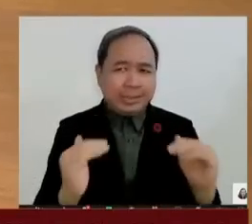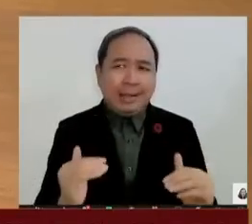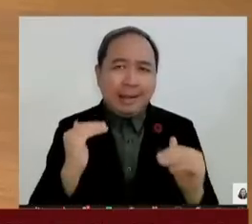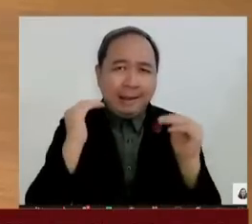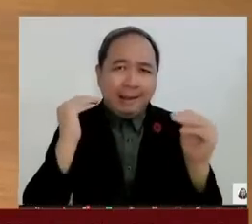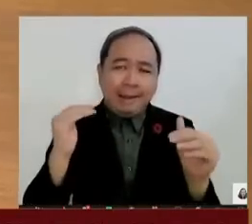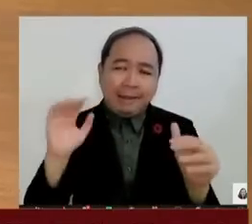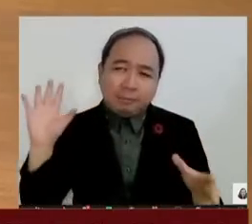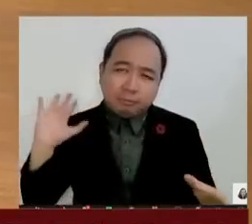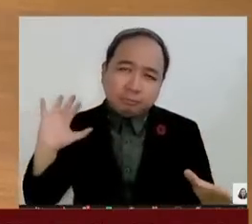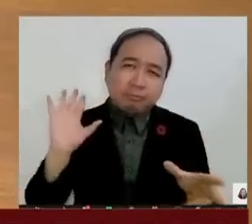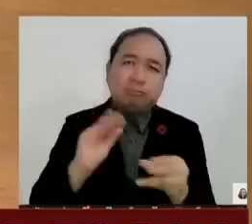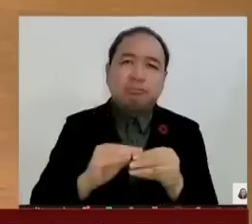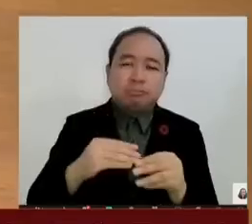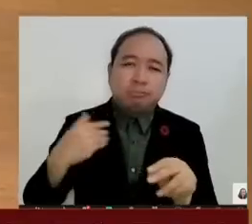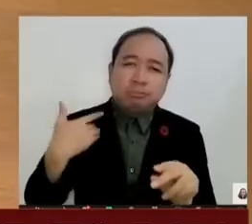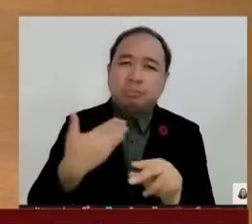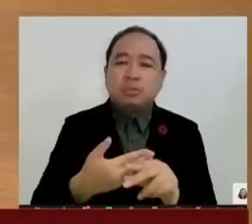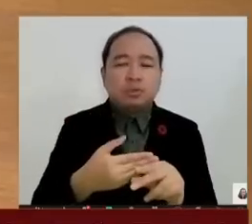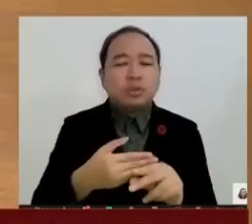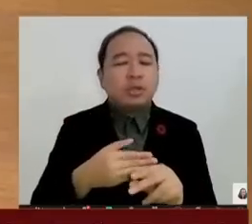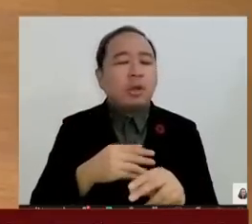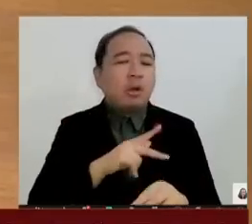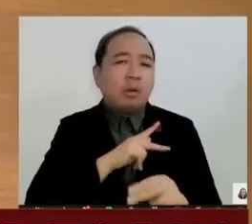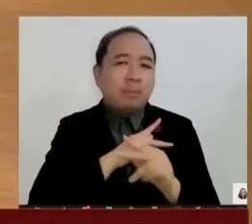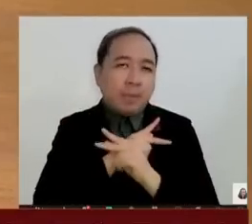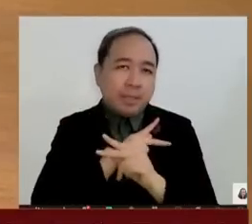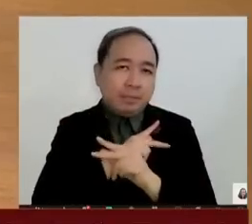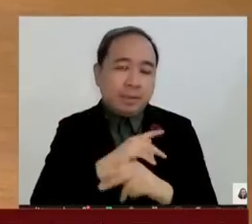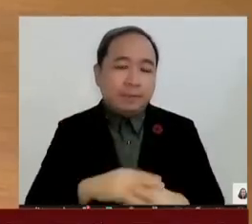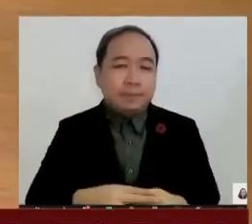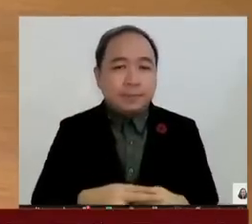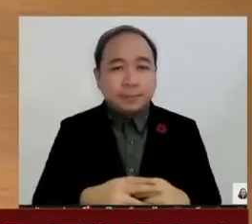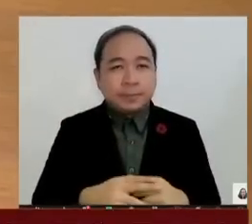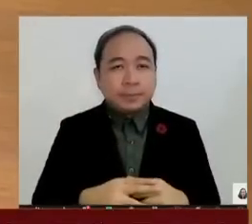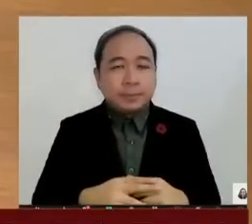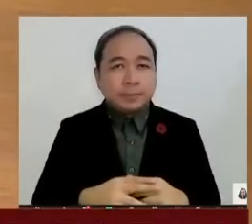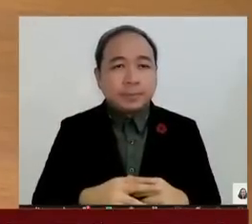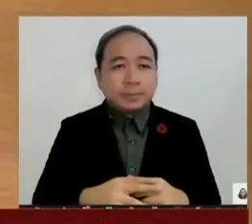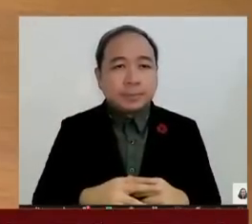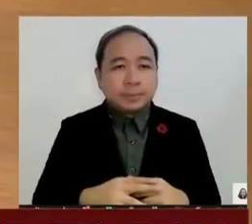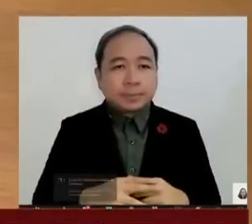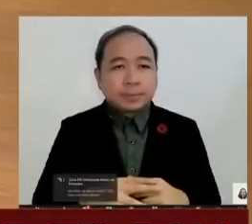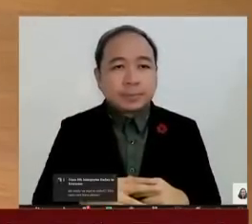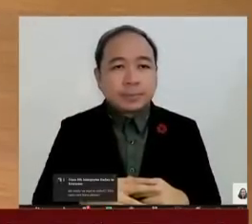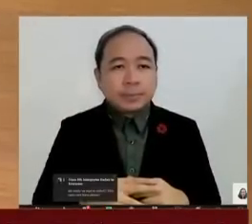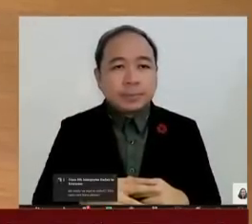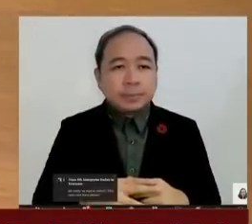kasaysayan ng Pag-ibig.